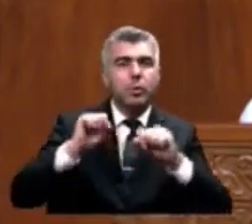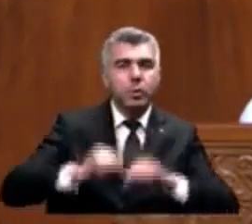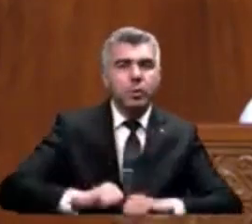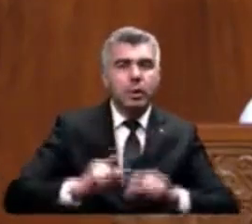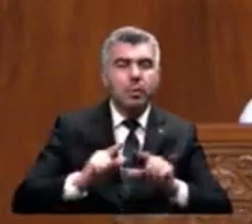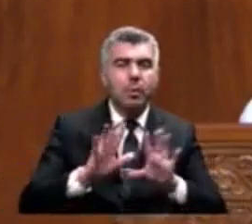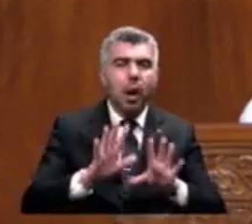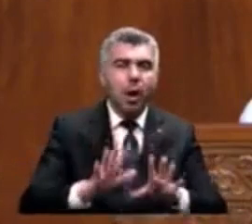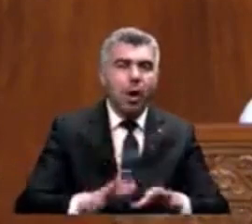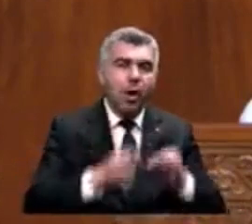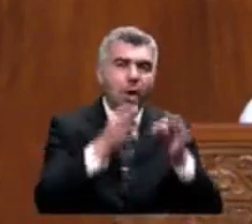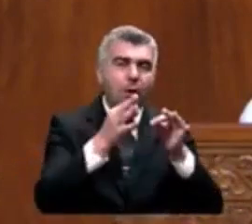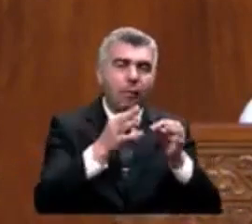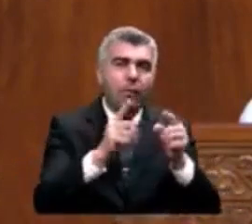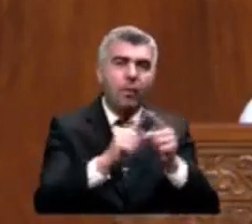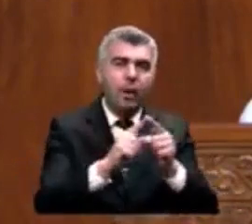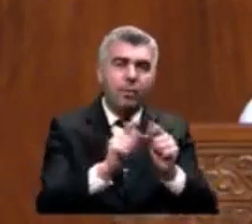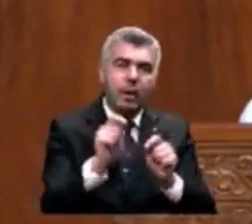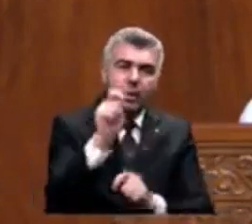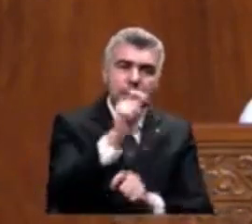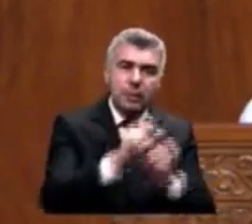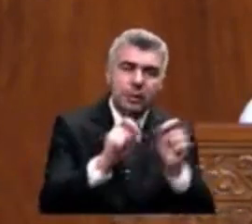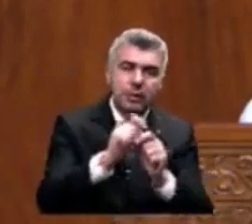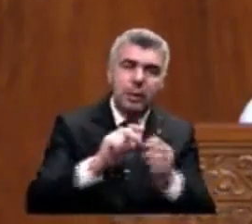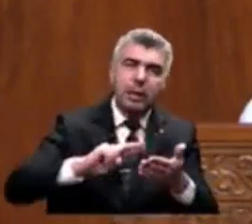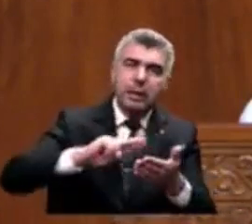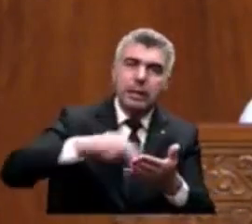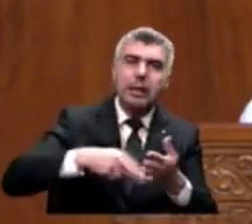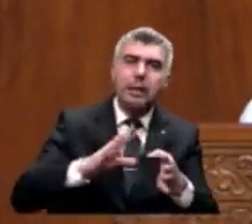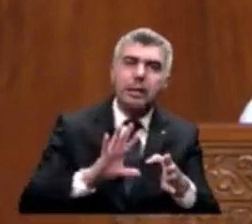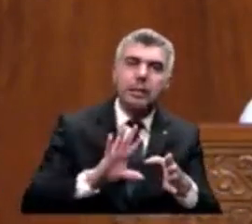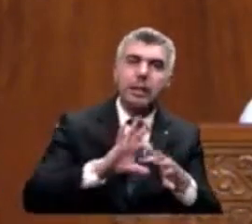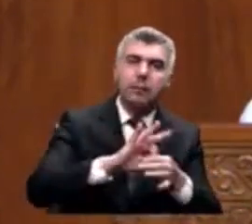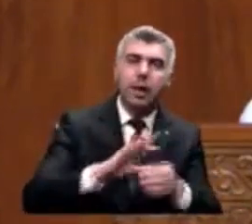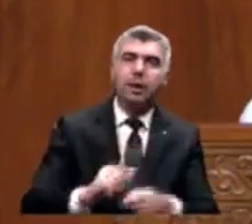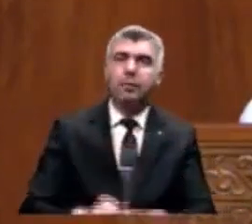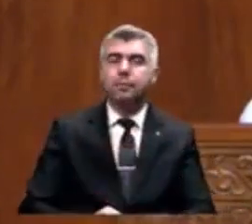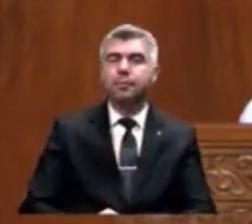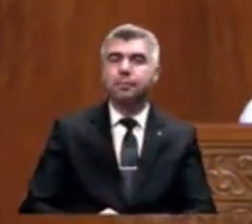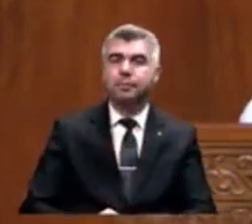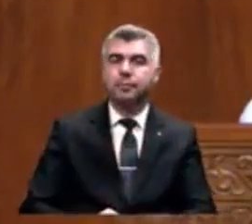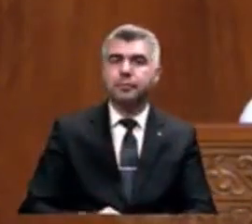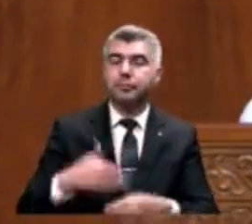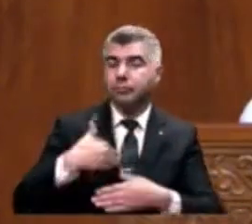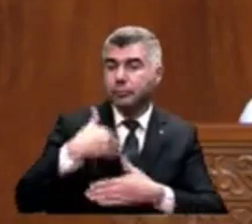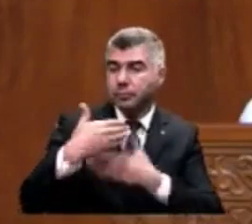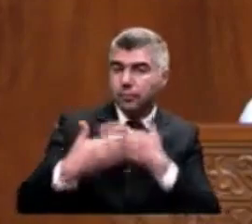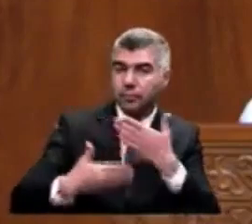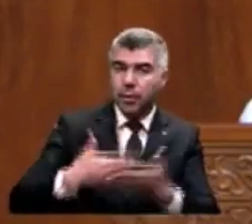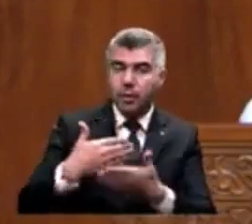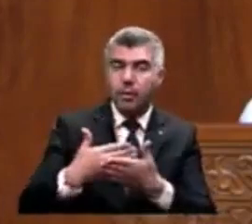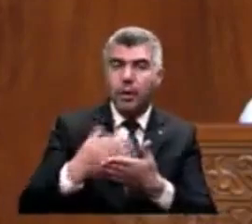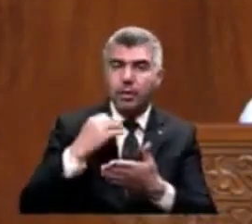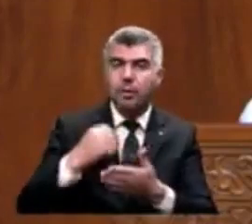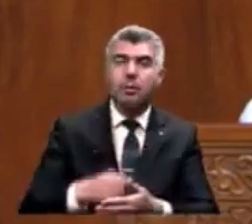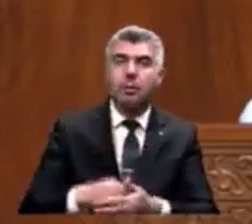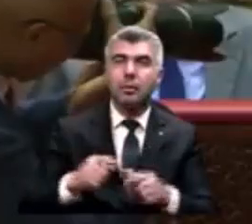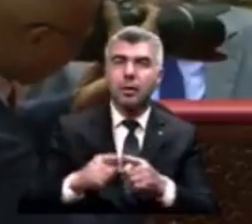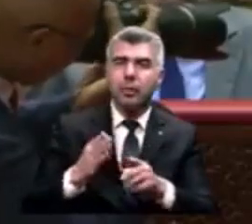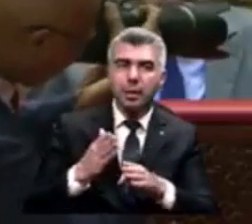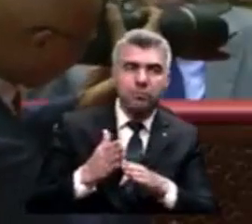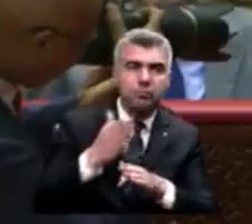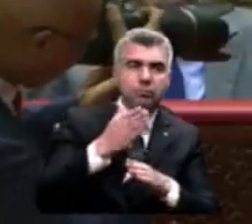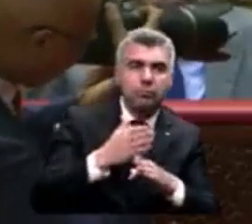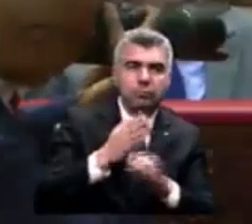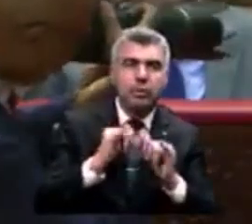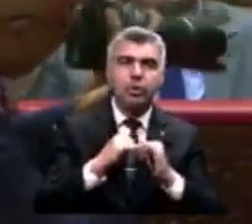عن مقترحاتها المرتبطة بتنزيل مضامين الاتفاق تسالف الذكر، ليتم بعد ذلك استئناف جولات